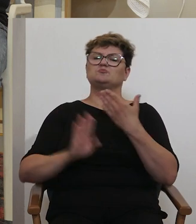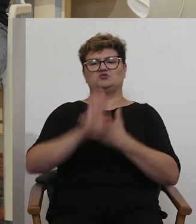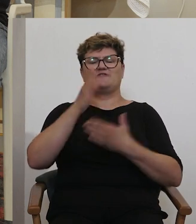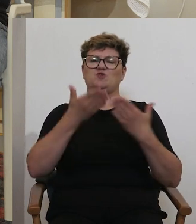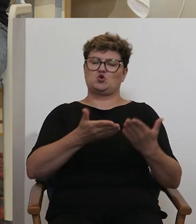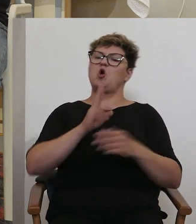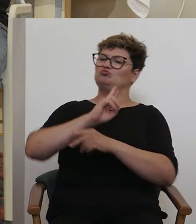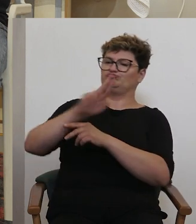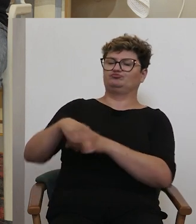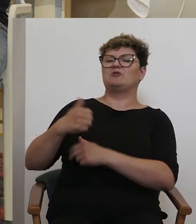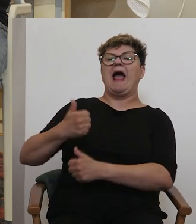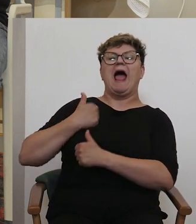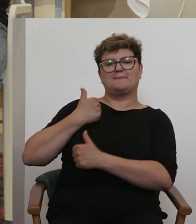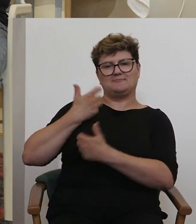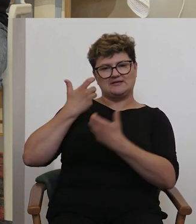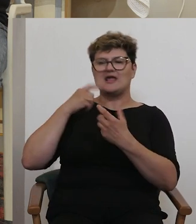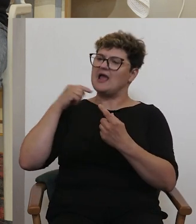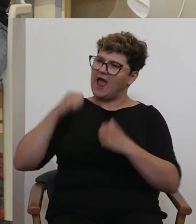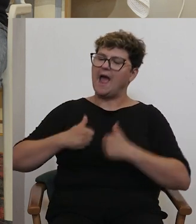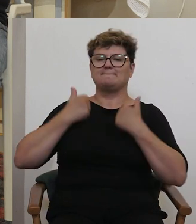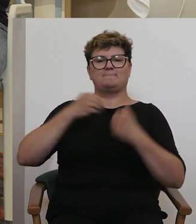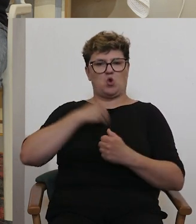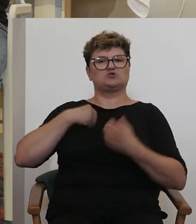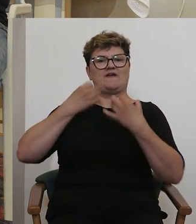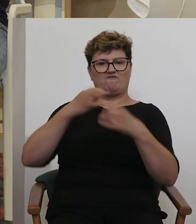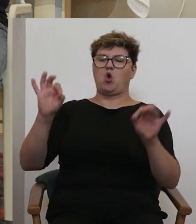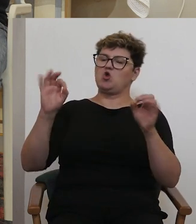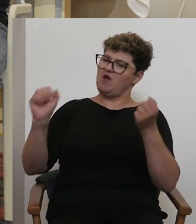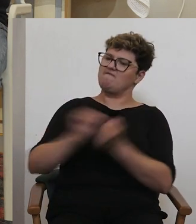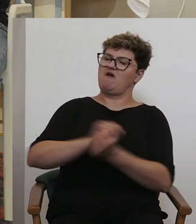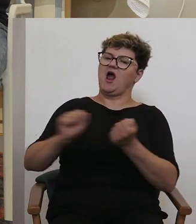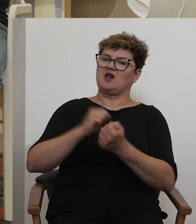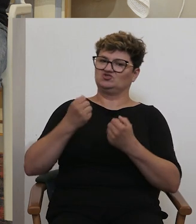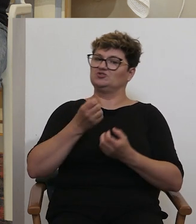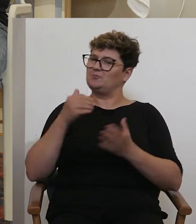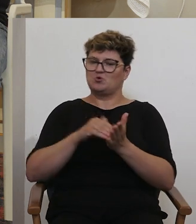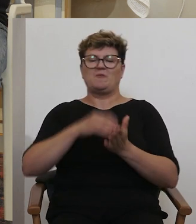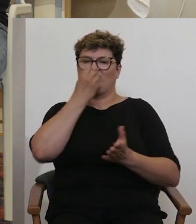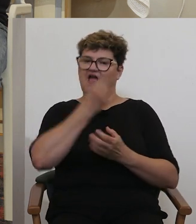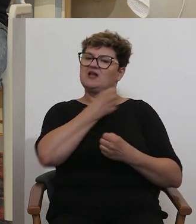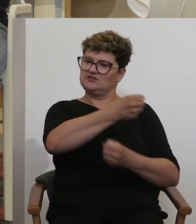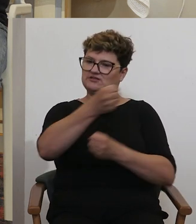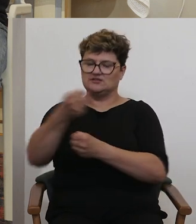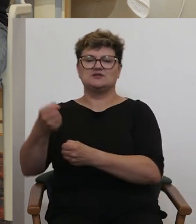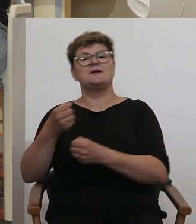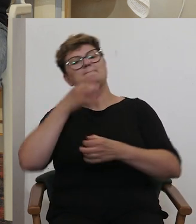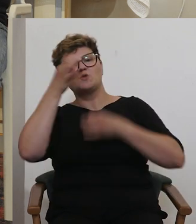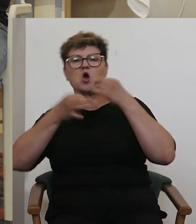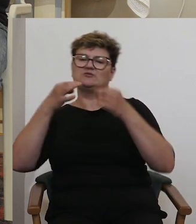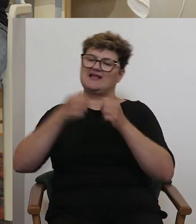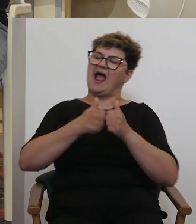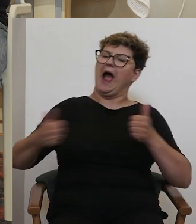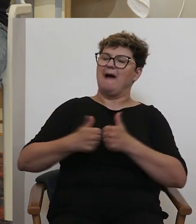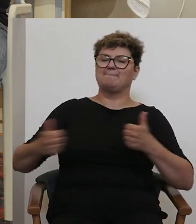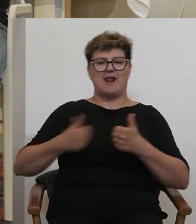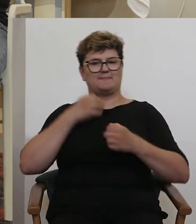którzy wstąpili do armii, bo chcieli wolnej Polski. Oni walczyli z naszą Polskę. Trzeba im wręczać kwiaty i śpiewać piosenki na apelach i tak